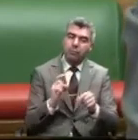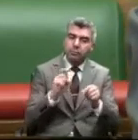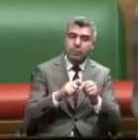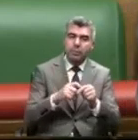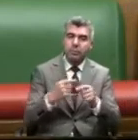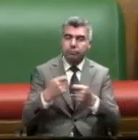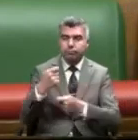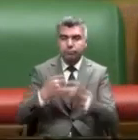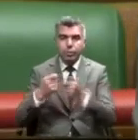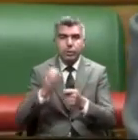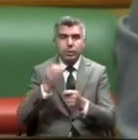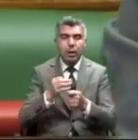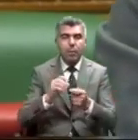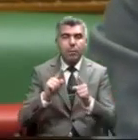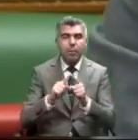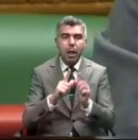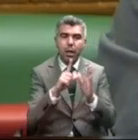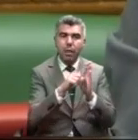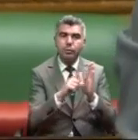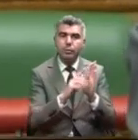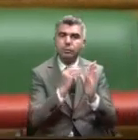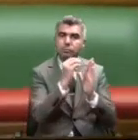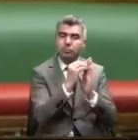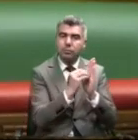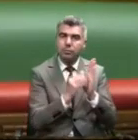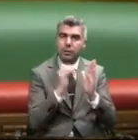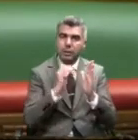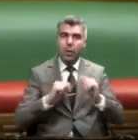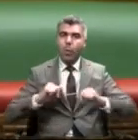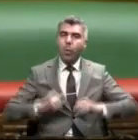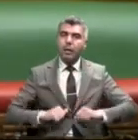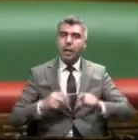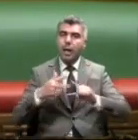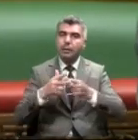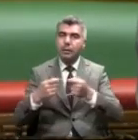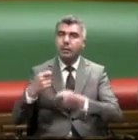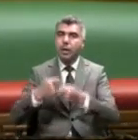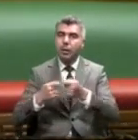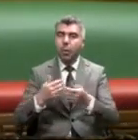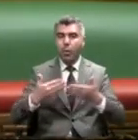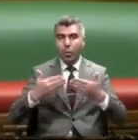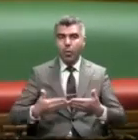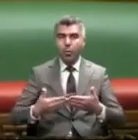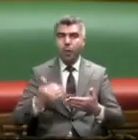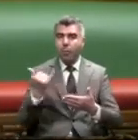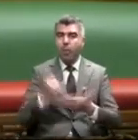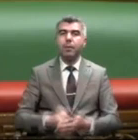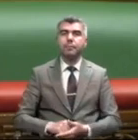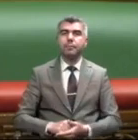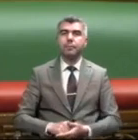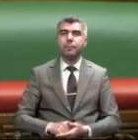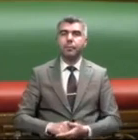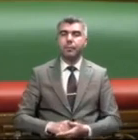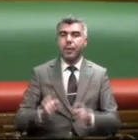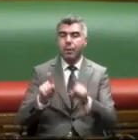الاقتصاد المهيكل والنهوض بها وانطلاقا من اختصاصات وزارتكم يهمنا اليوم التاكيد على